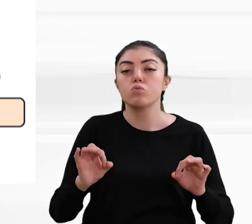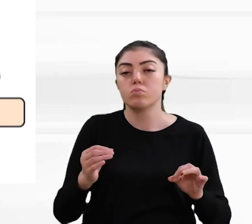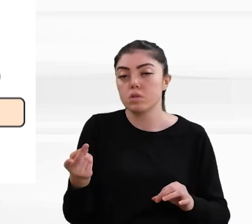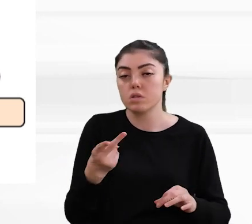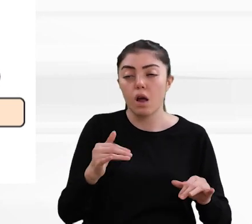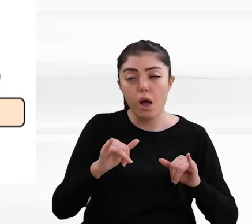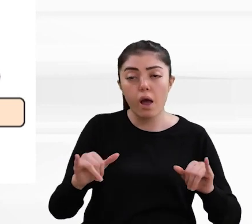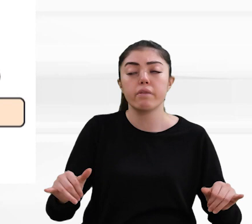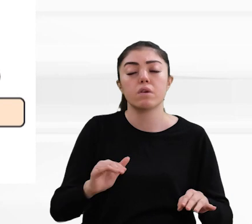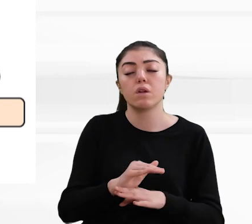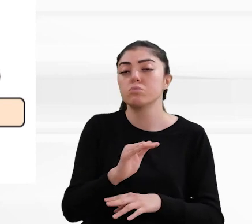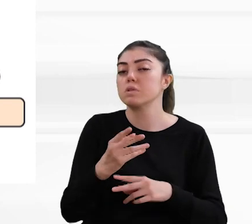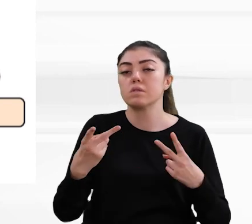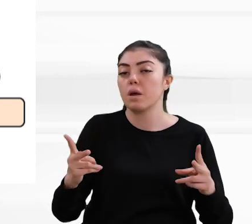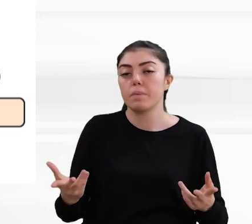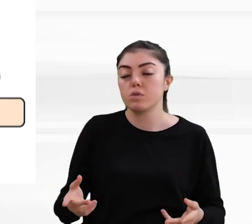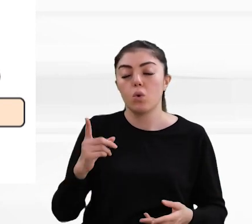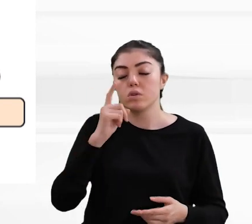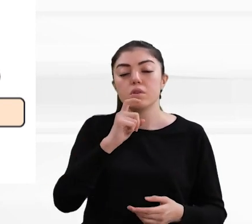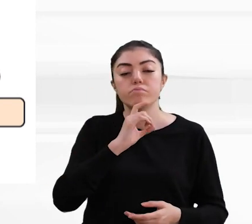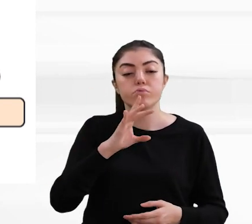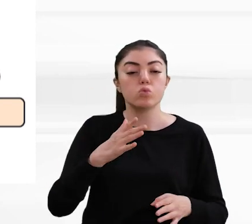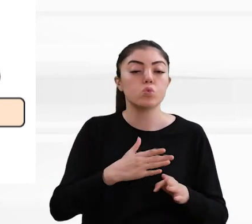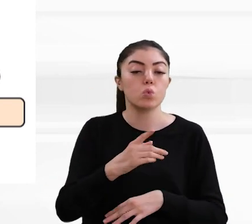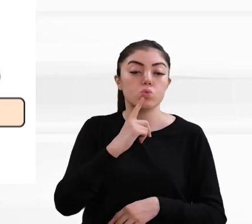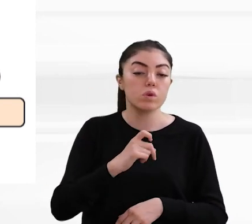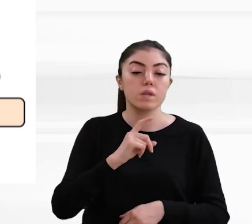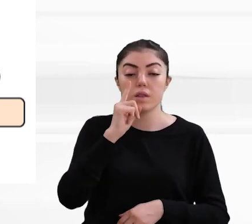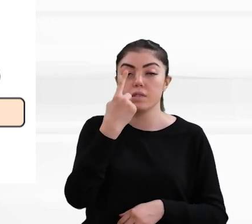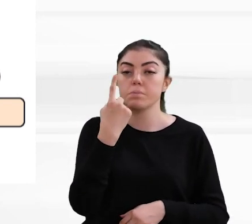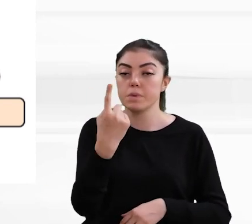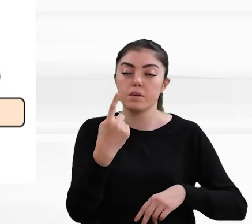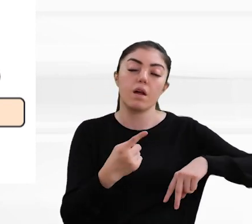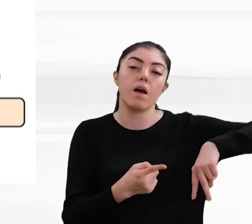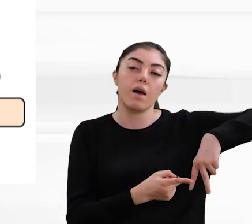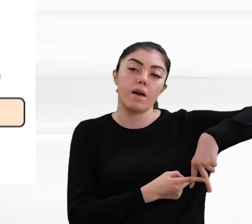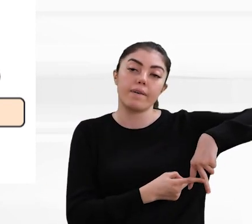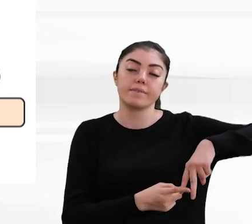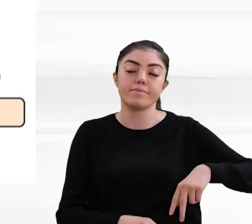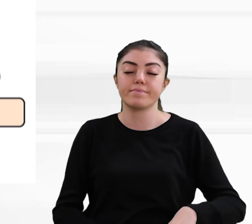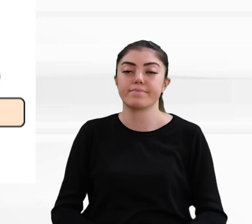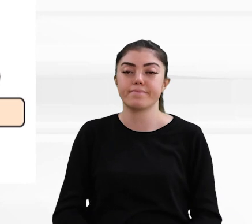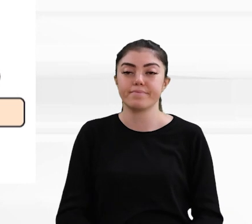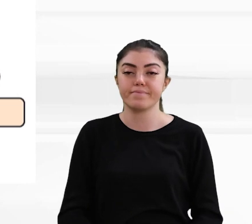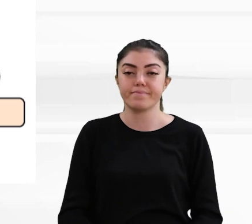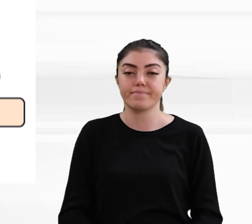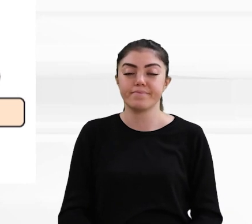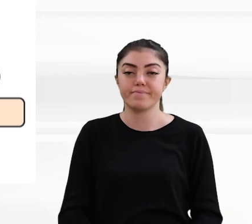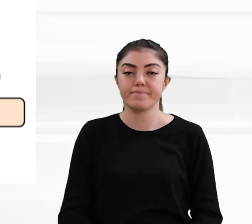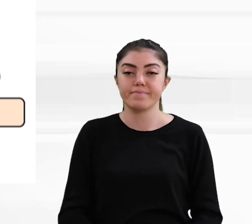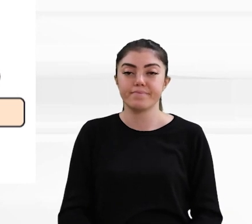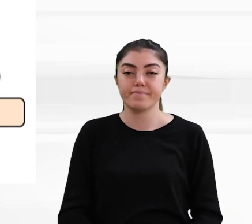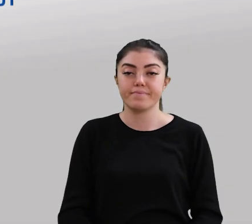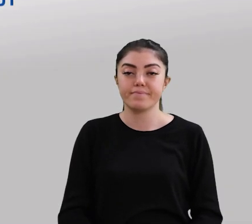mümkündür öylesi üçüncüde yanlış oldu Hangisi doğru dediğine göre ya A101 a seçeneği doğru